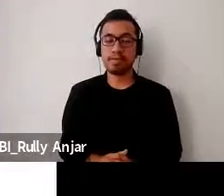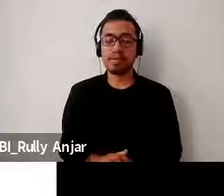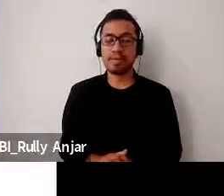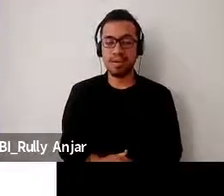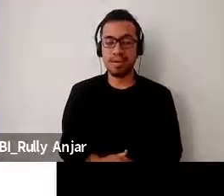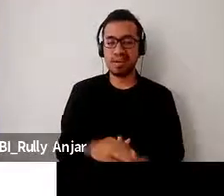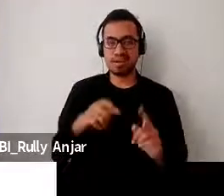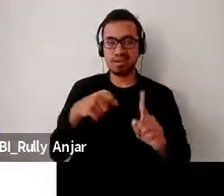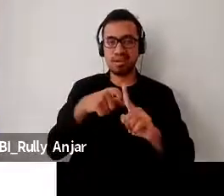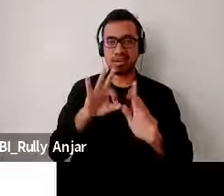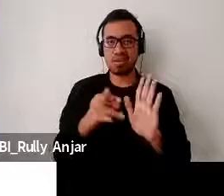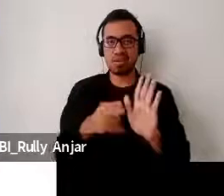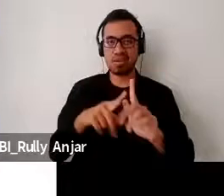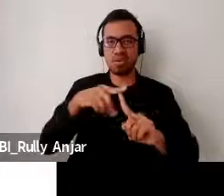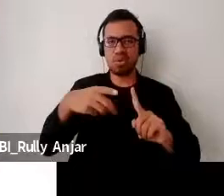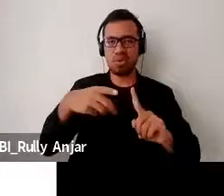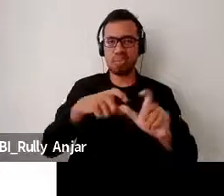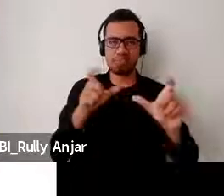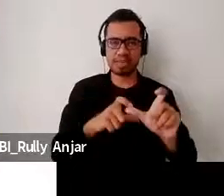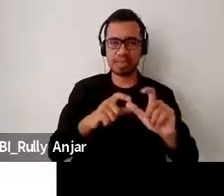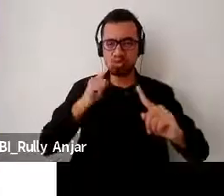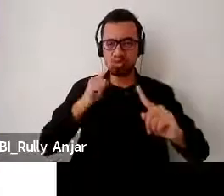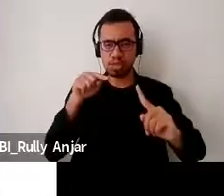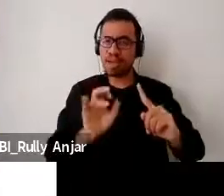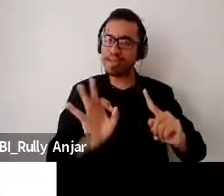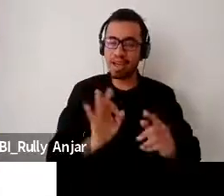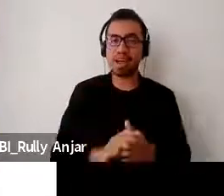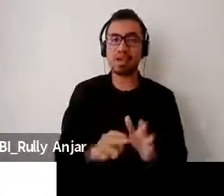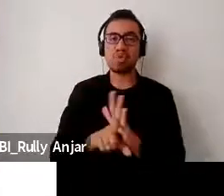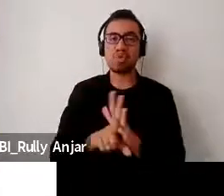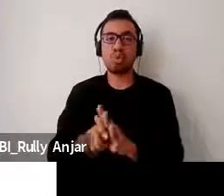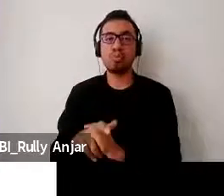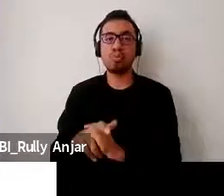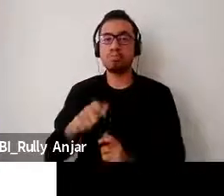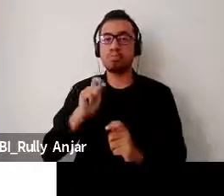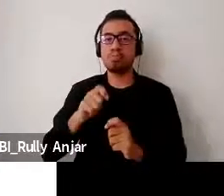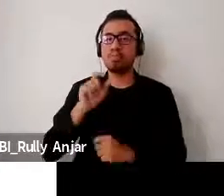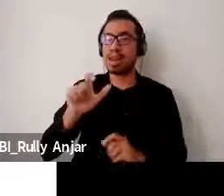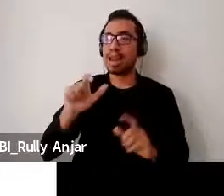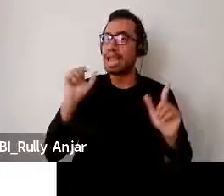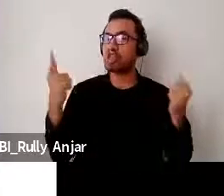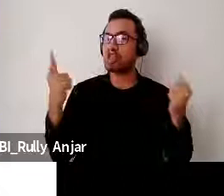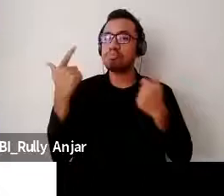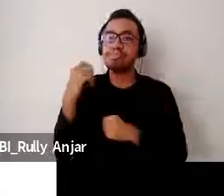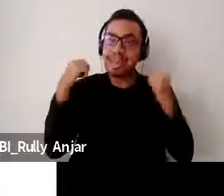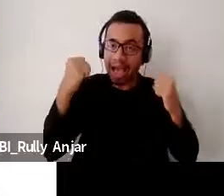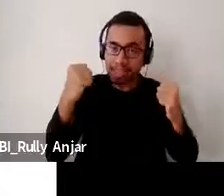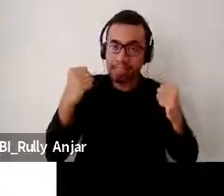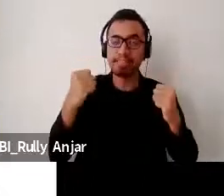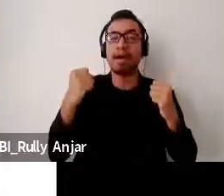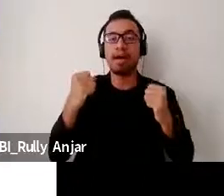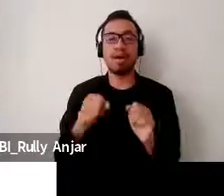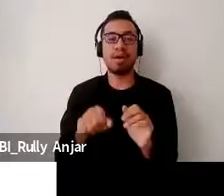contohnya. Kemudian misalnya kita bicara tentang pola hidup bersih dan sehat, harus sering mencuci tangan. Apa yang terjadi